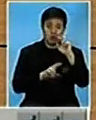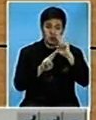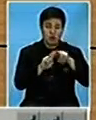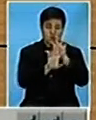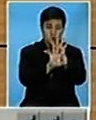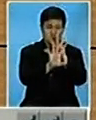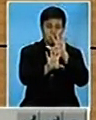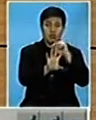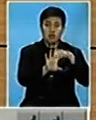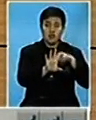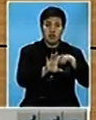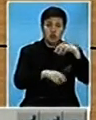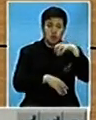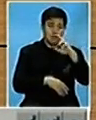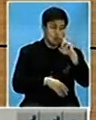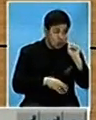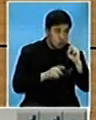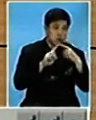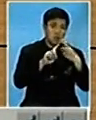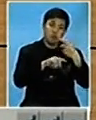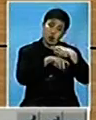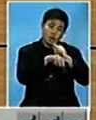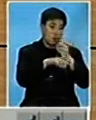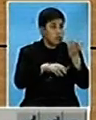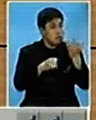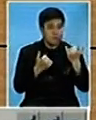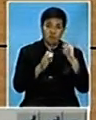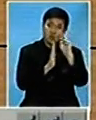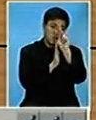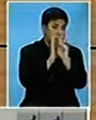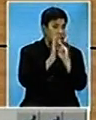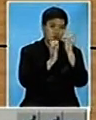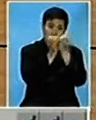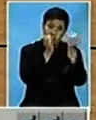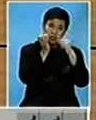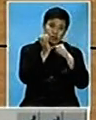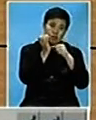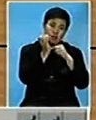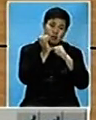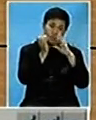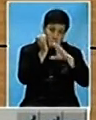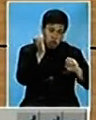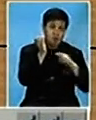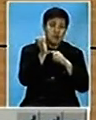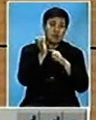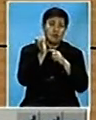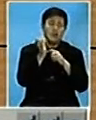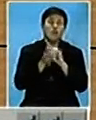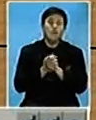สภาแห่งนี้รวมทั้งท่านประธานก็มาจากรัฐธรรมนูญฉบับนี้เช่นเดียวกันท่านประธาน